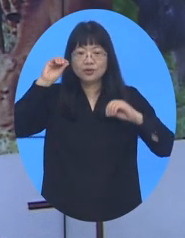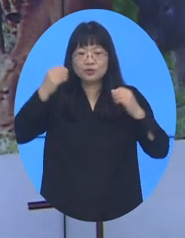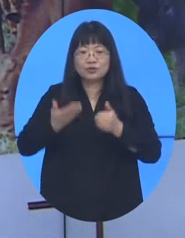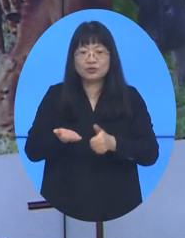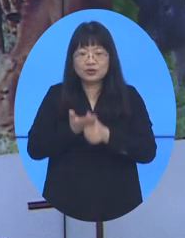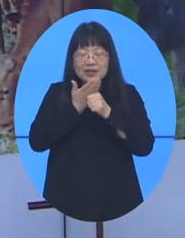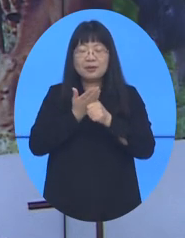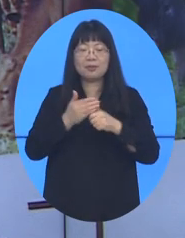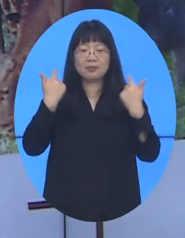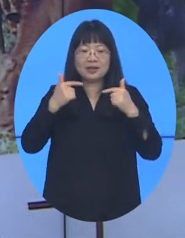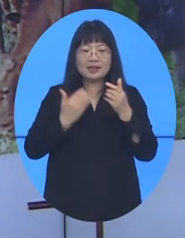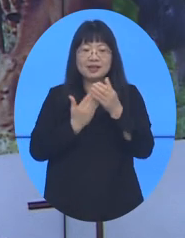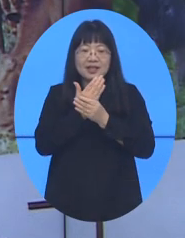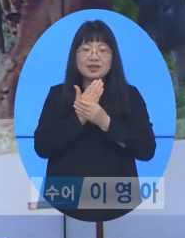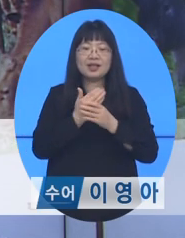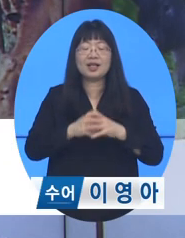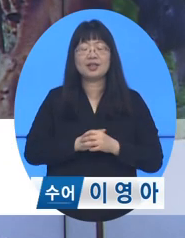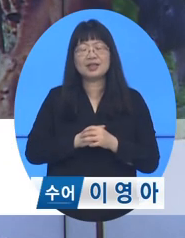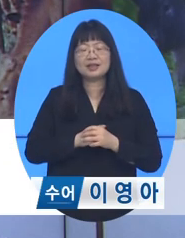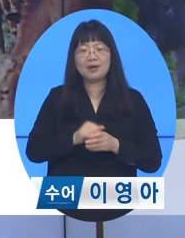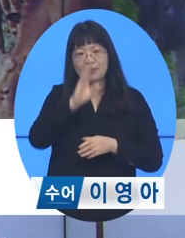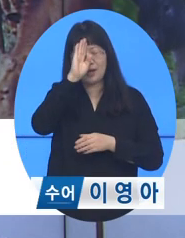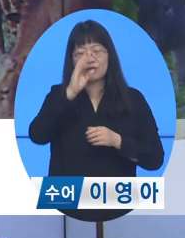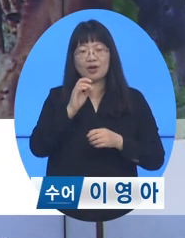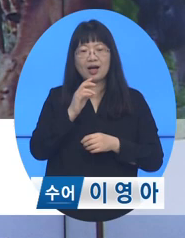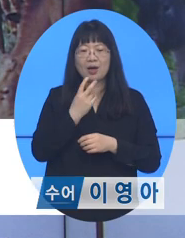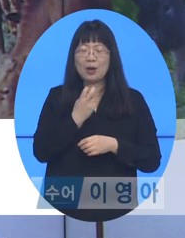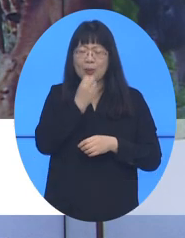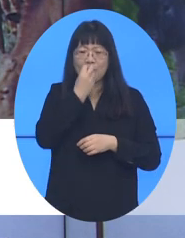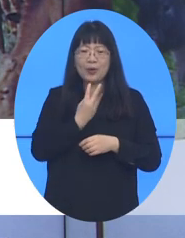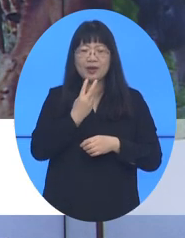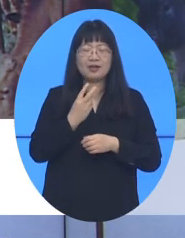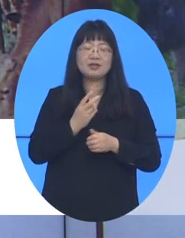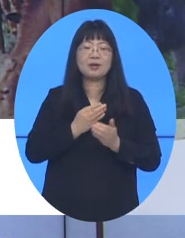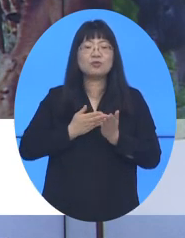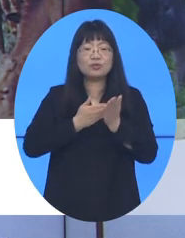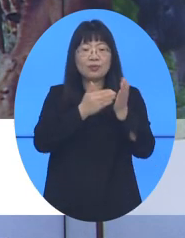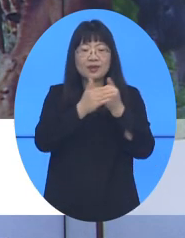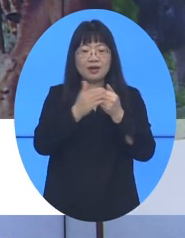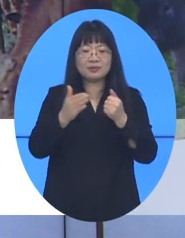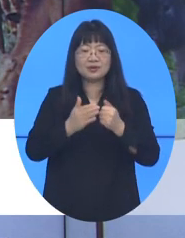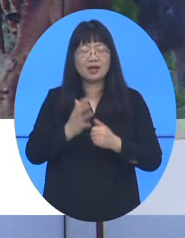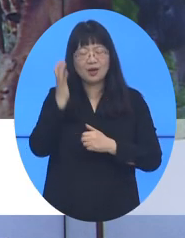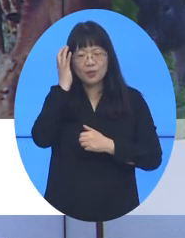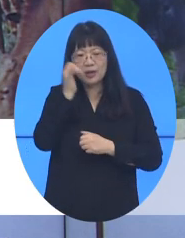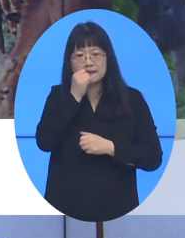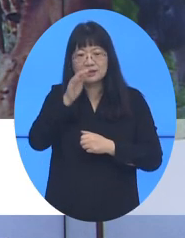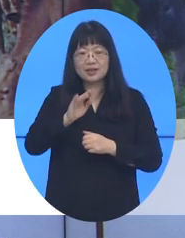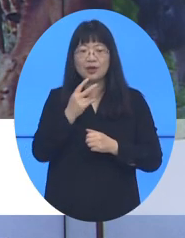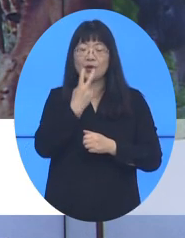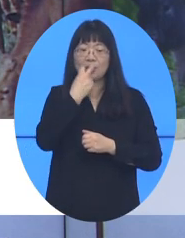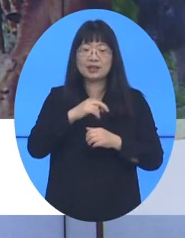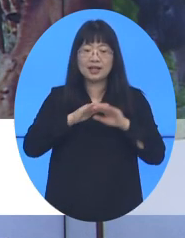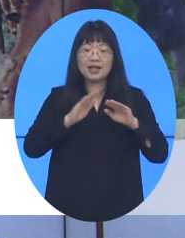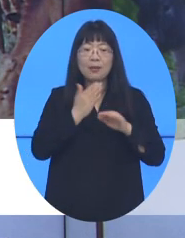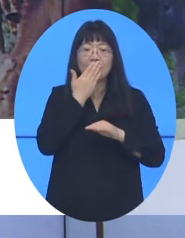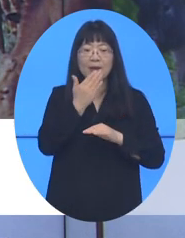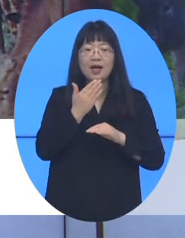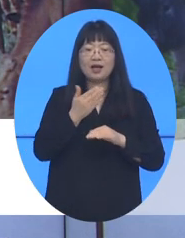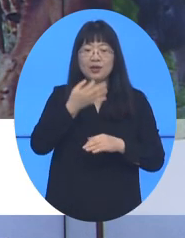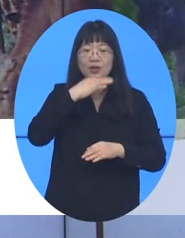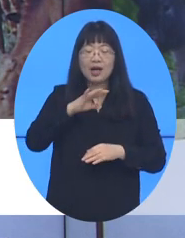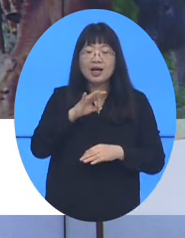축산농가는 매년 발생하는 질병과 악취민원으로 고민이 많은데요. 경기도가 두 가지를 한꺼번에 해결할 수 있는